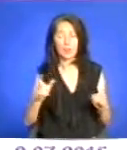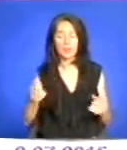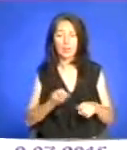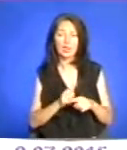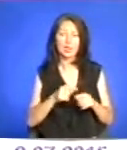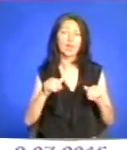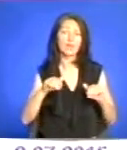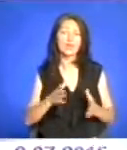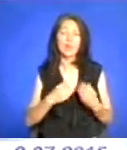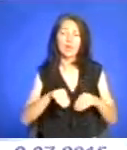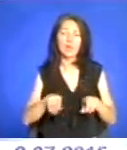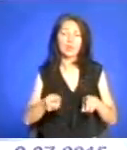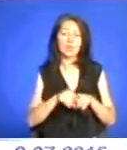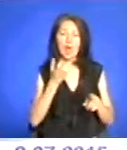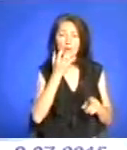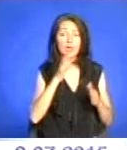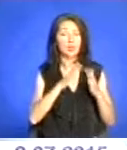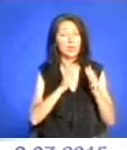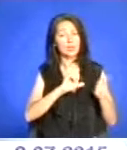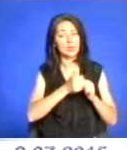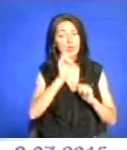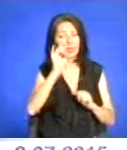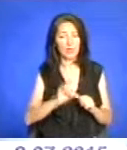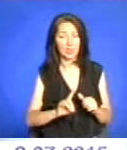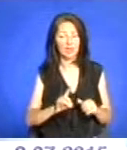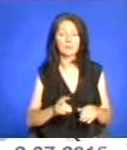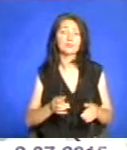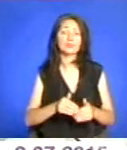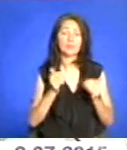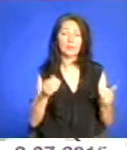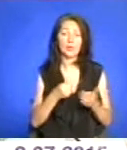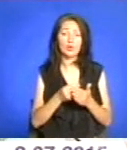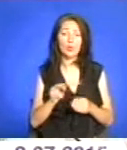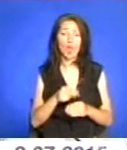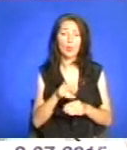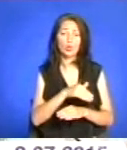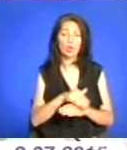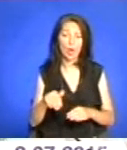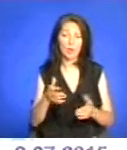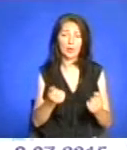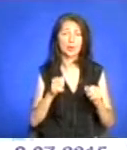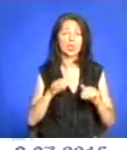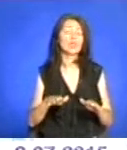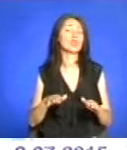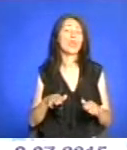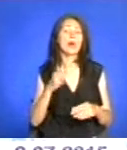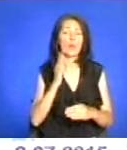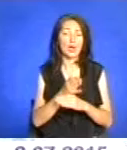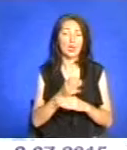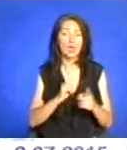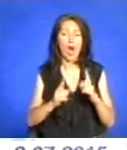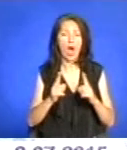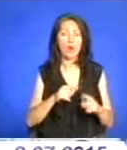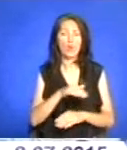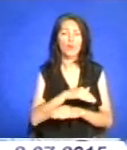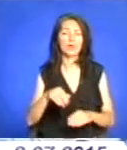та замінити вікна. Крім того, збільшили кошти на ремонт тротуарів. Прийнято рішення про перекриття руху транспорту ділянки по вулиці Танцорова від площі